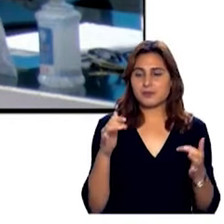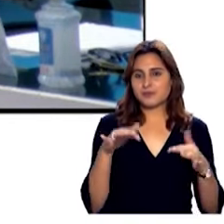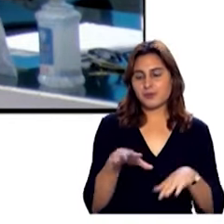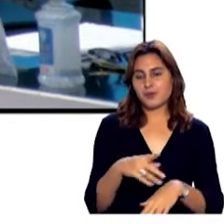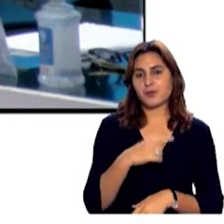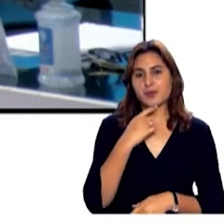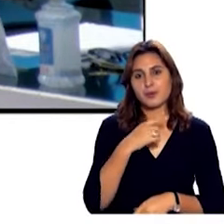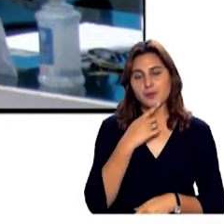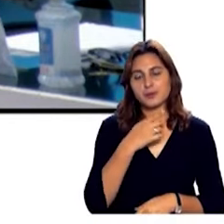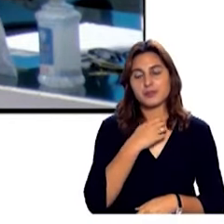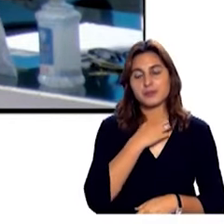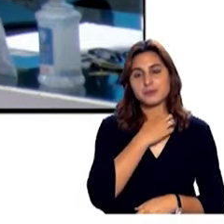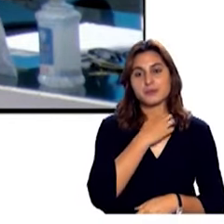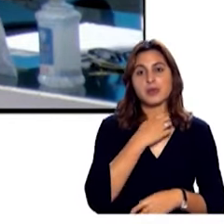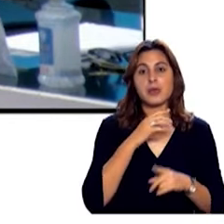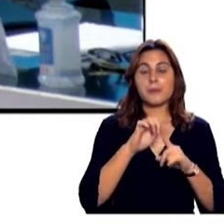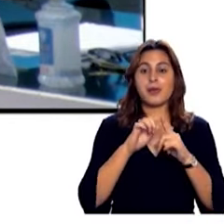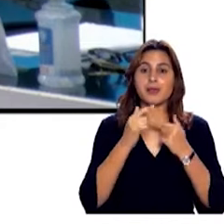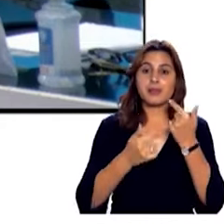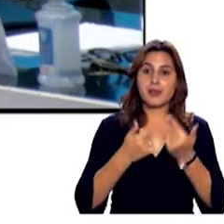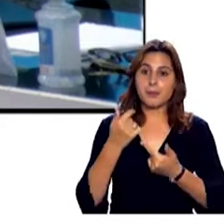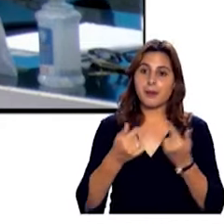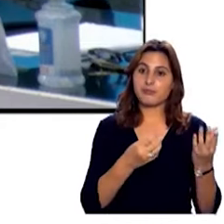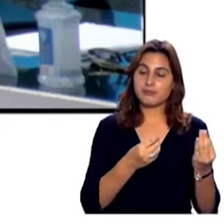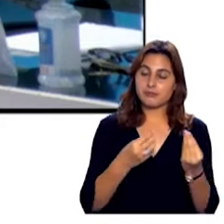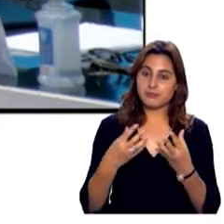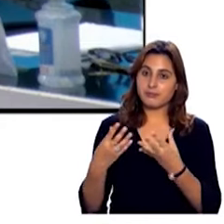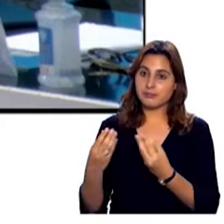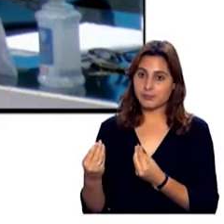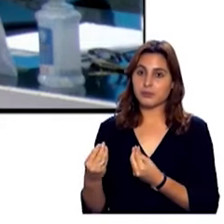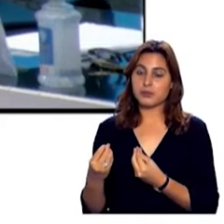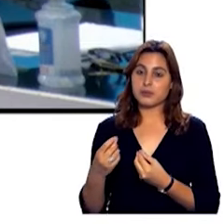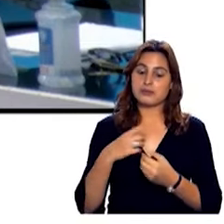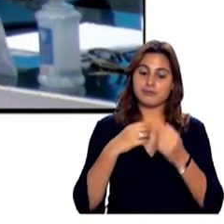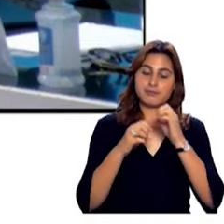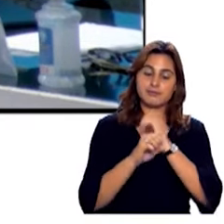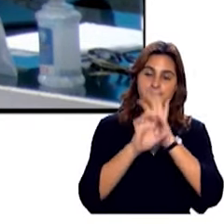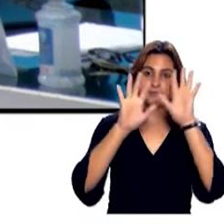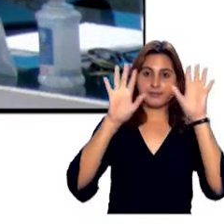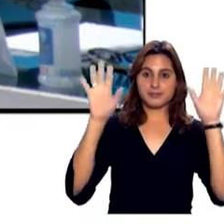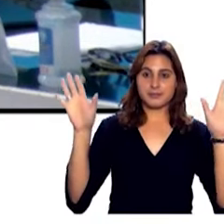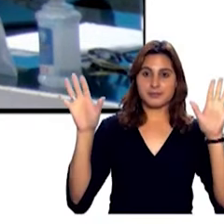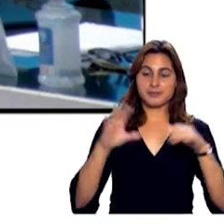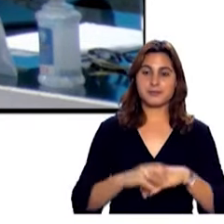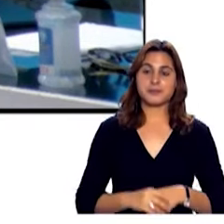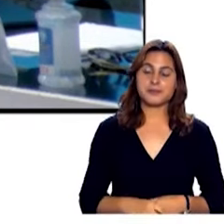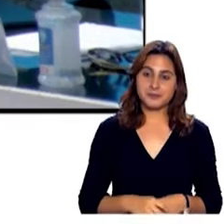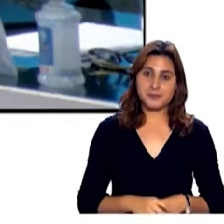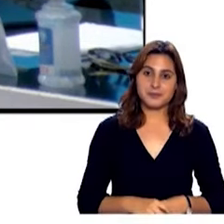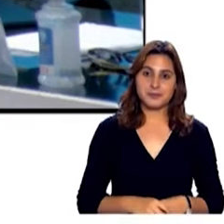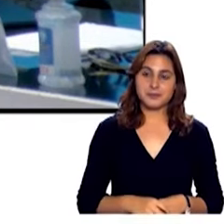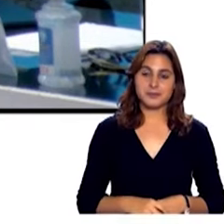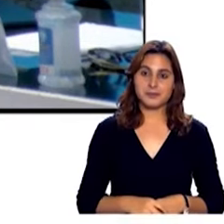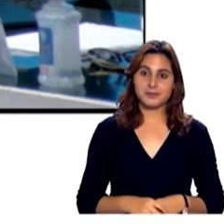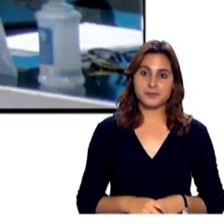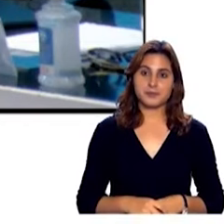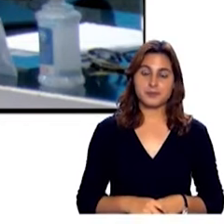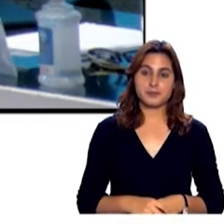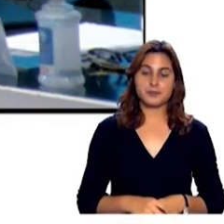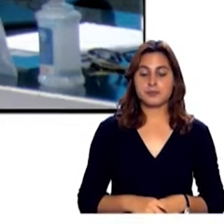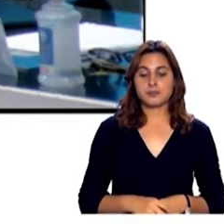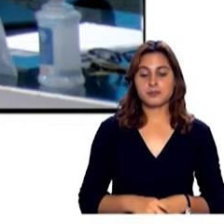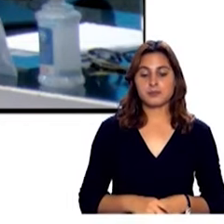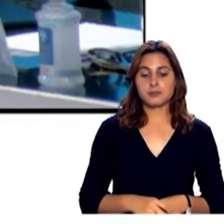était qu'il est Clair je cite qu'il serait Vain de chercher à dessiner les traits d'une cour